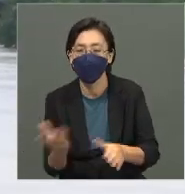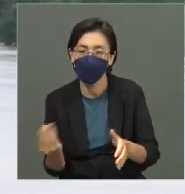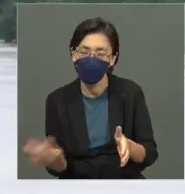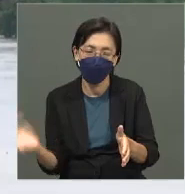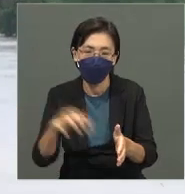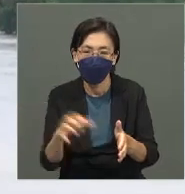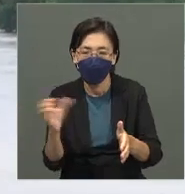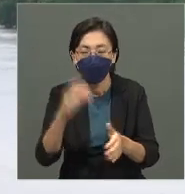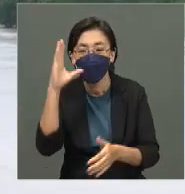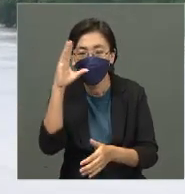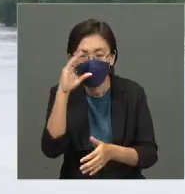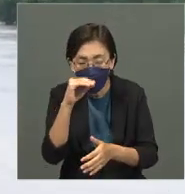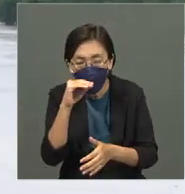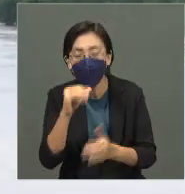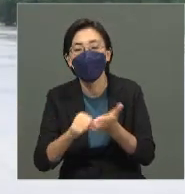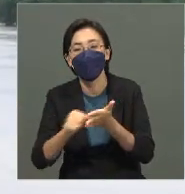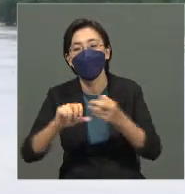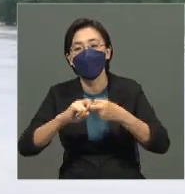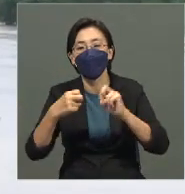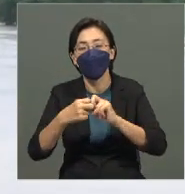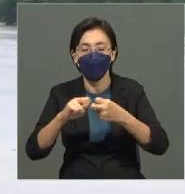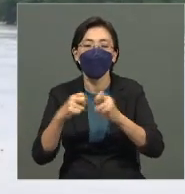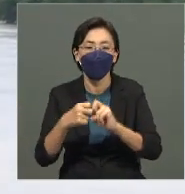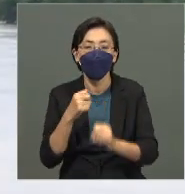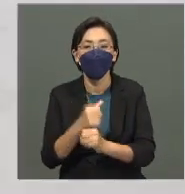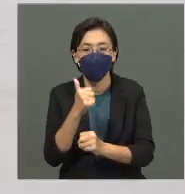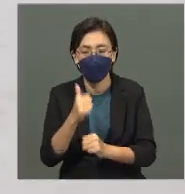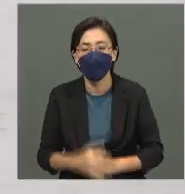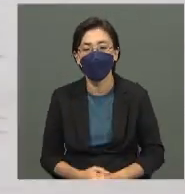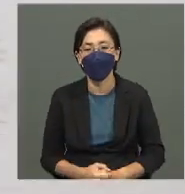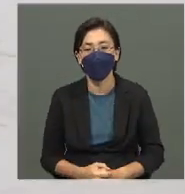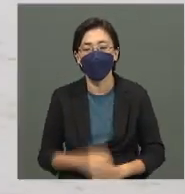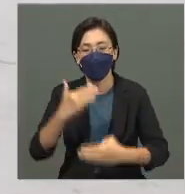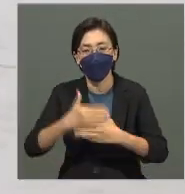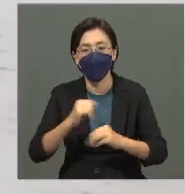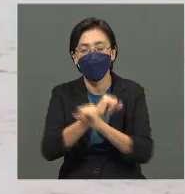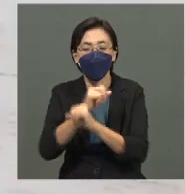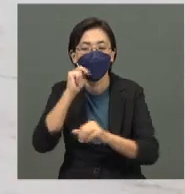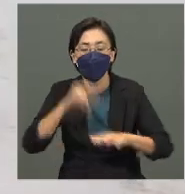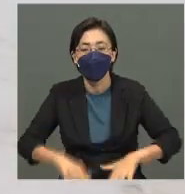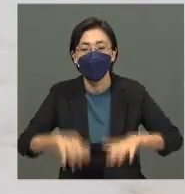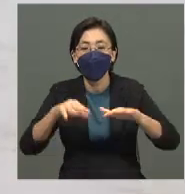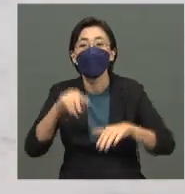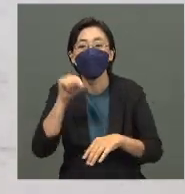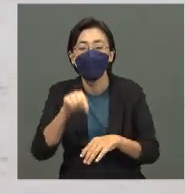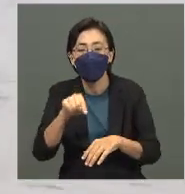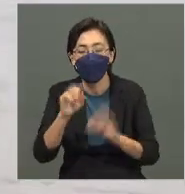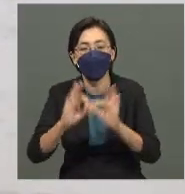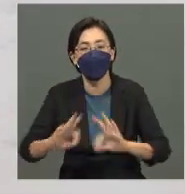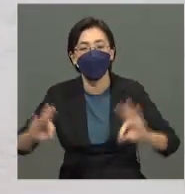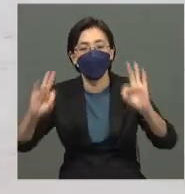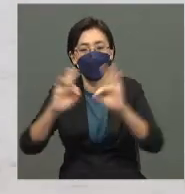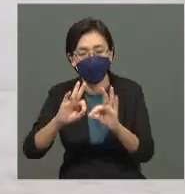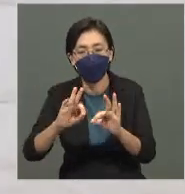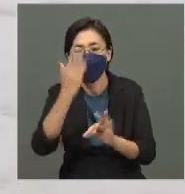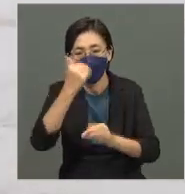งค่ำที่ผ่านมาก็แก้ปัญหาไปได้ระยะหนึ่งนะครับที่เขื่อนป้องกันน้ำท่วมอินบุรีนะครับถือว่าเป็นจุดหลักที่ทำ